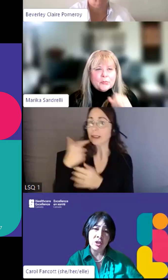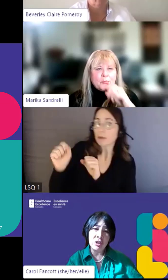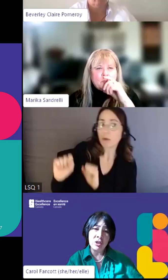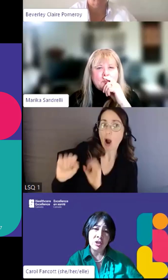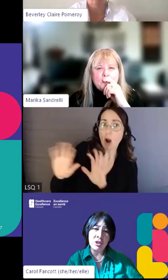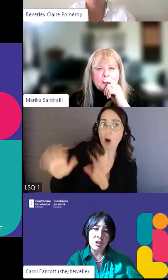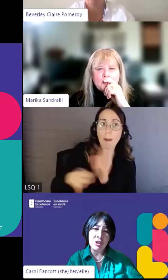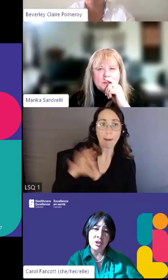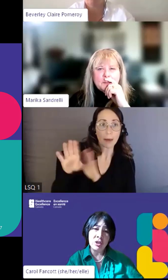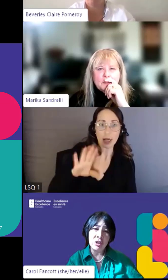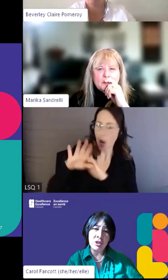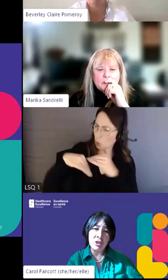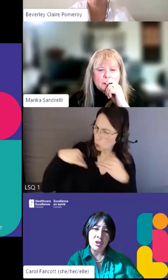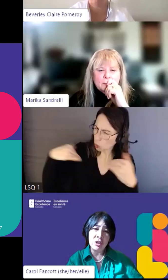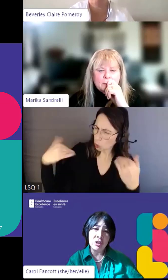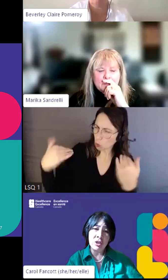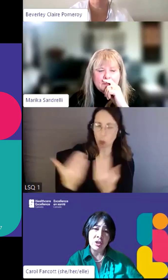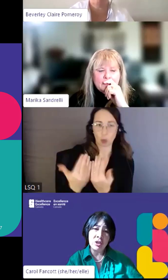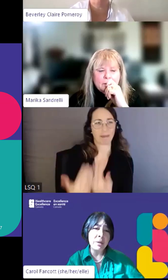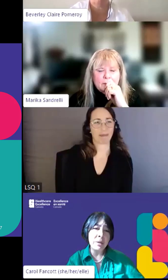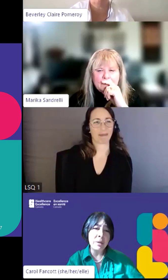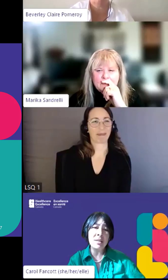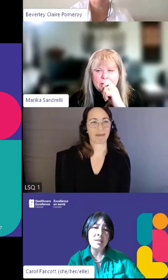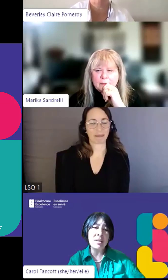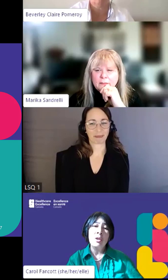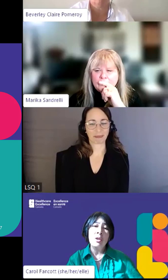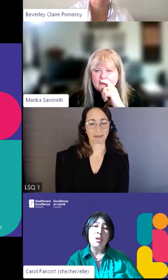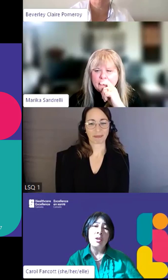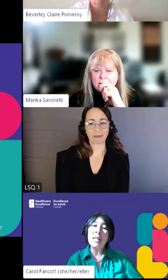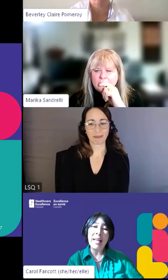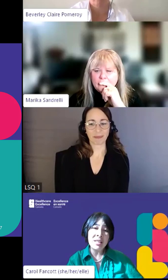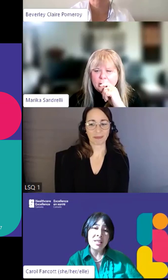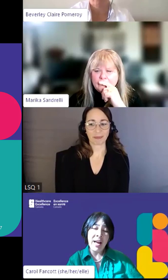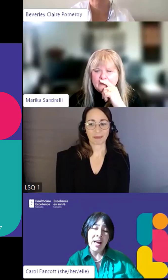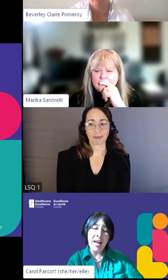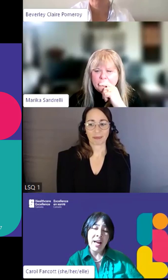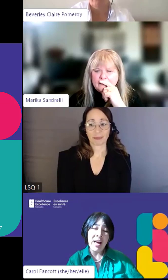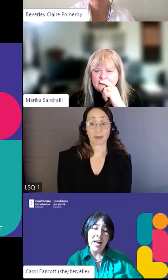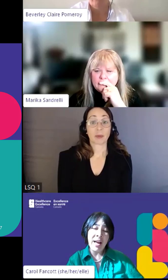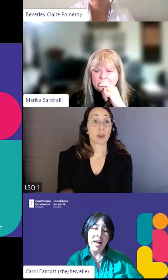Et les expériences vécues visant l'action collective.